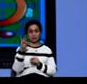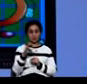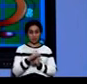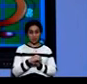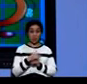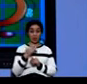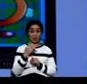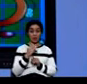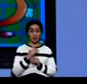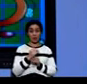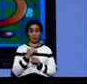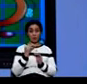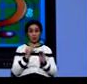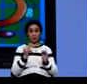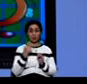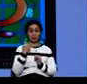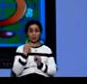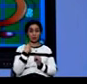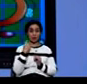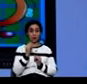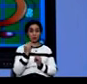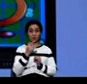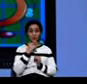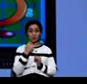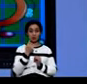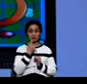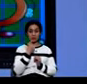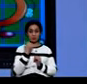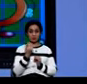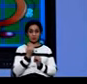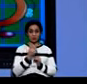один. Боледжоллар, бір рақамыны рус тілінде